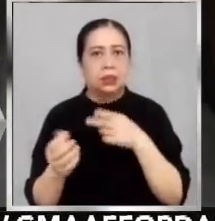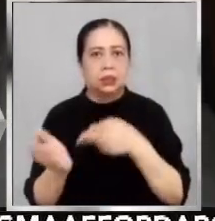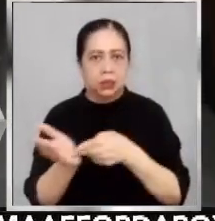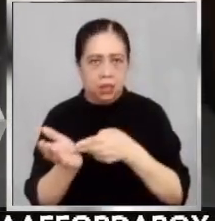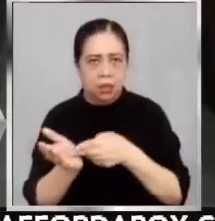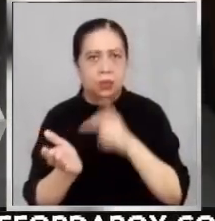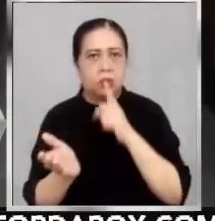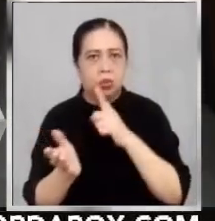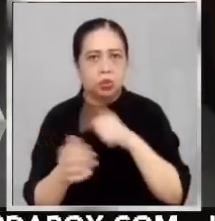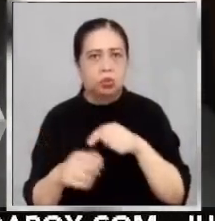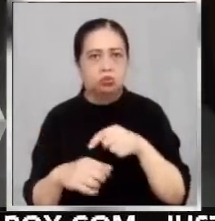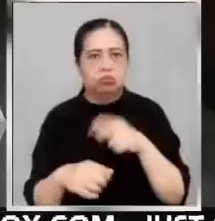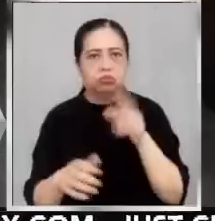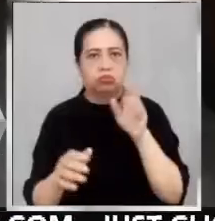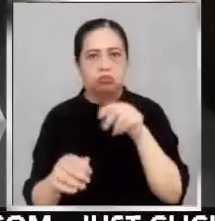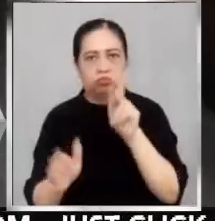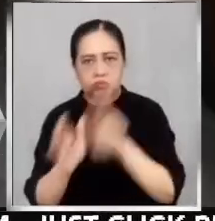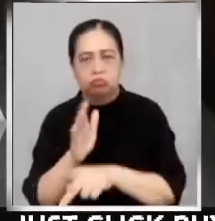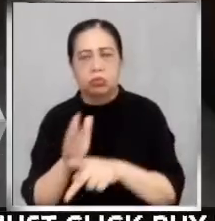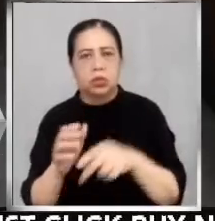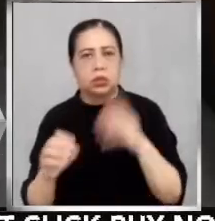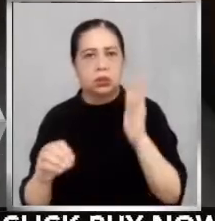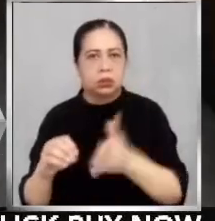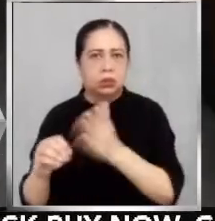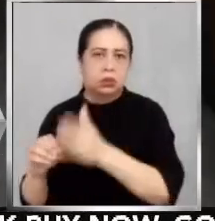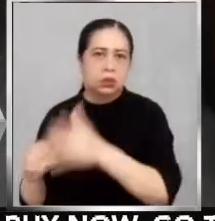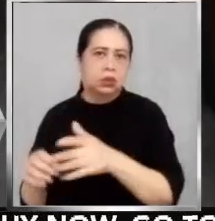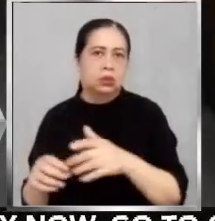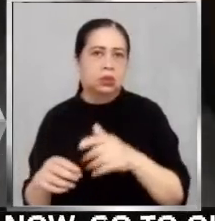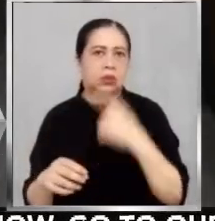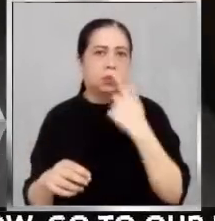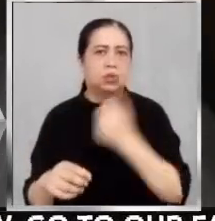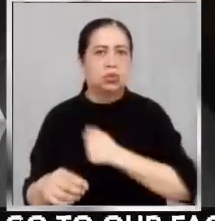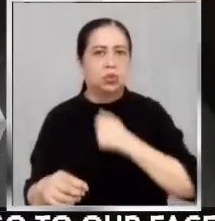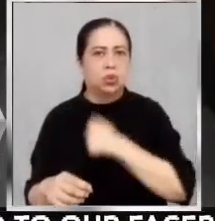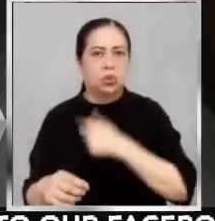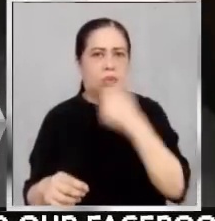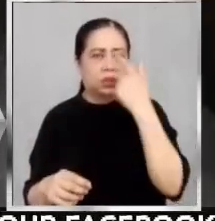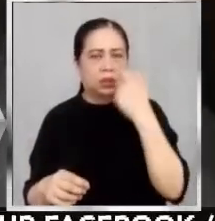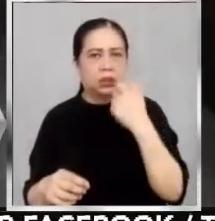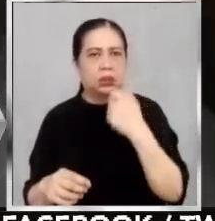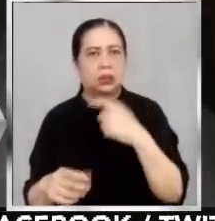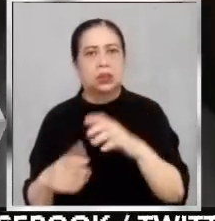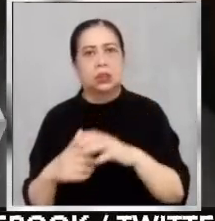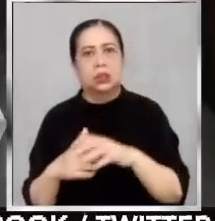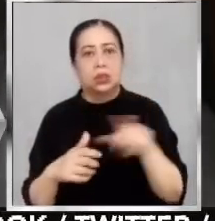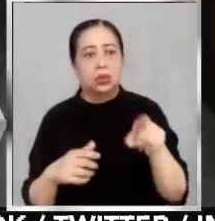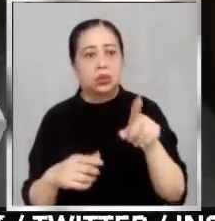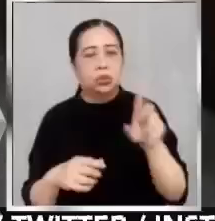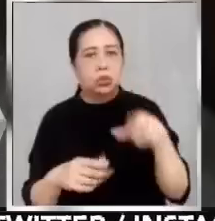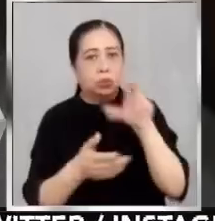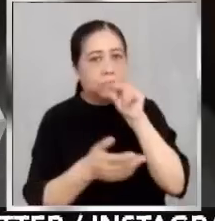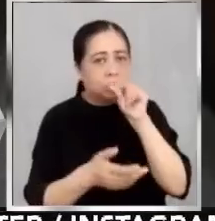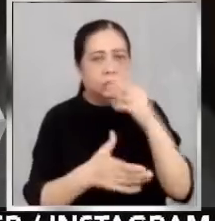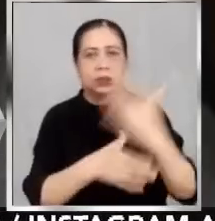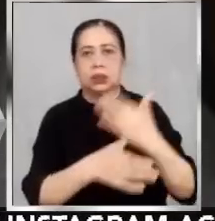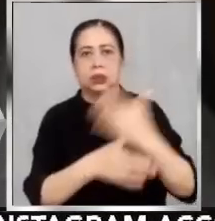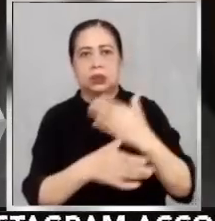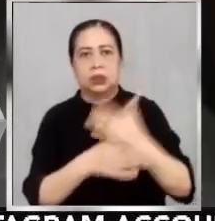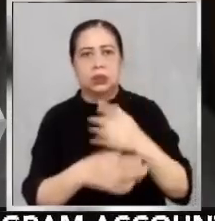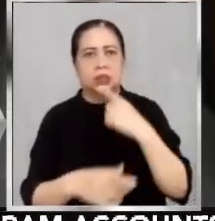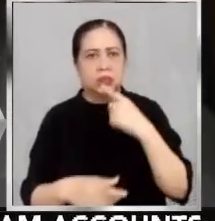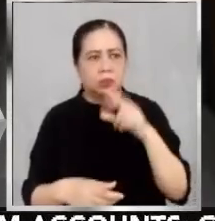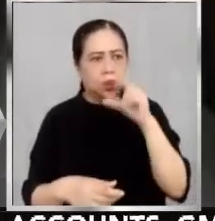kinatay yung aso mo. Oo sir, pasensya na daw kasi kinain daw yung pato, nakaperwisyo daw. Sabi ko naman sir, dapat